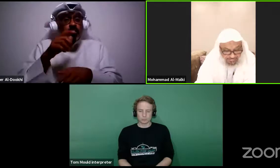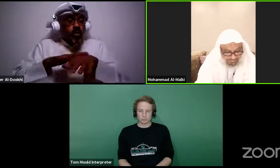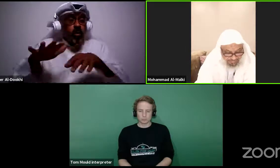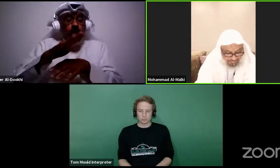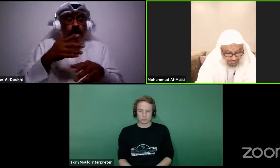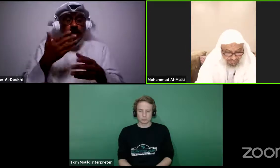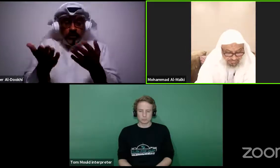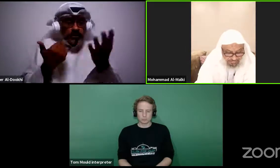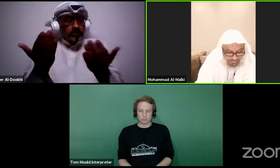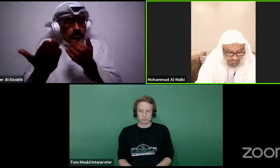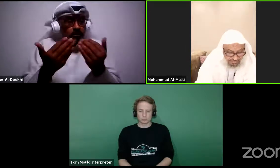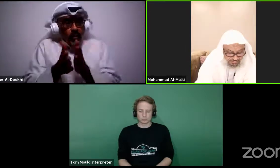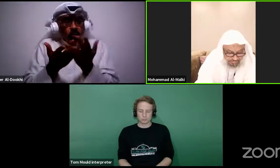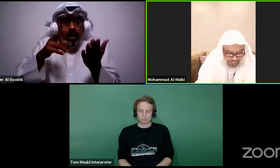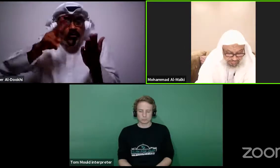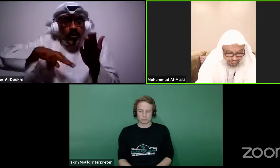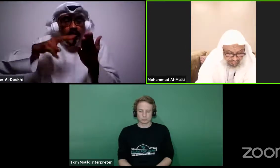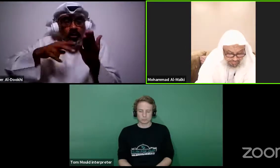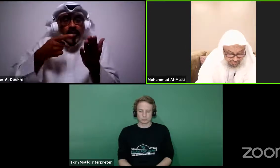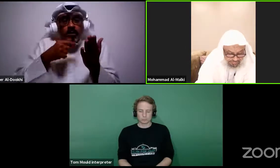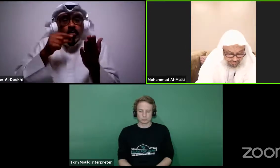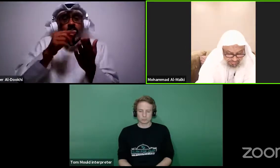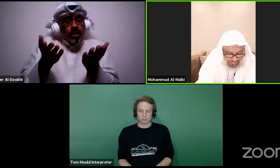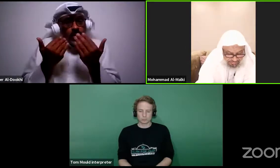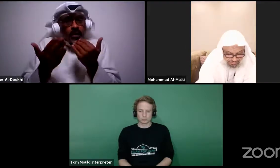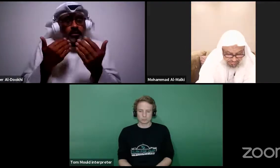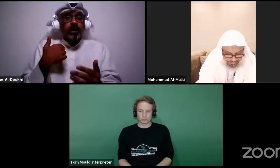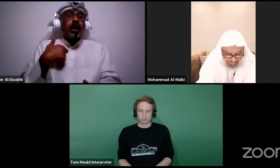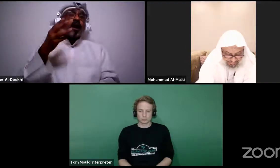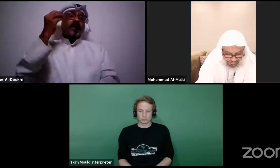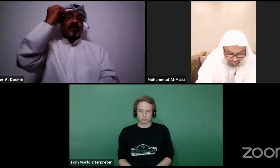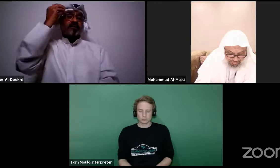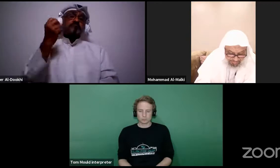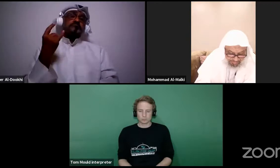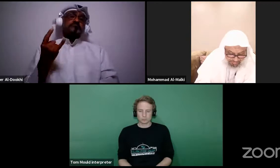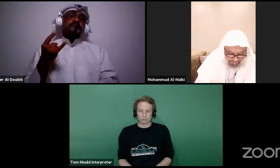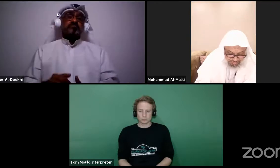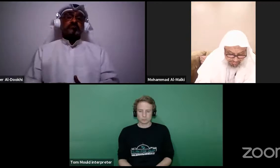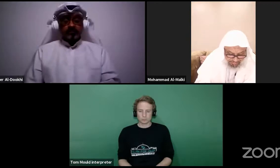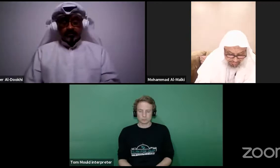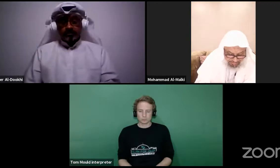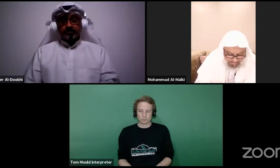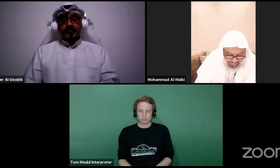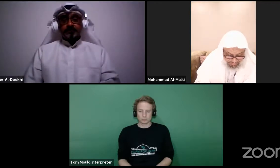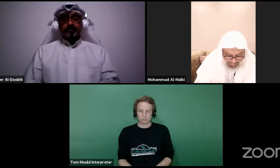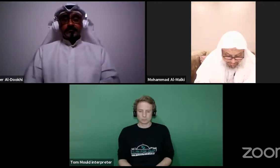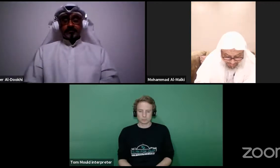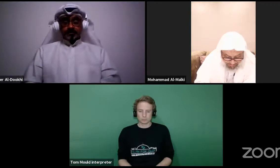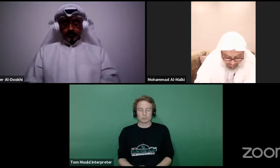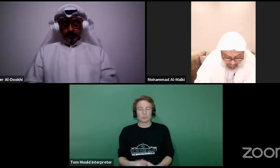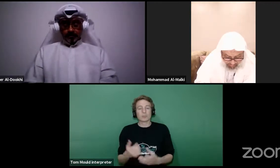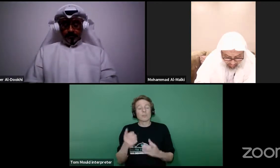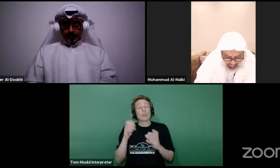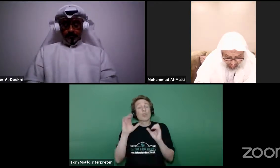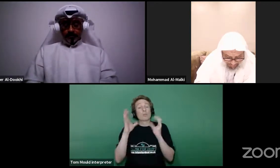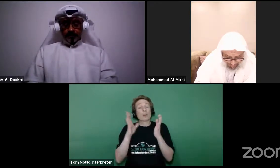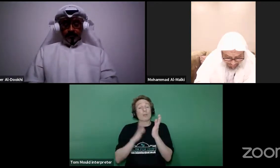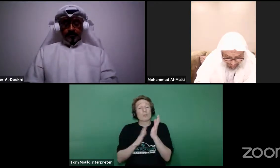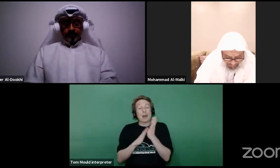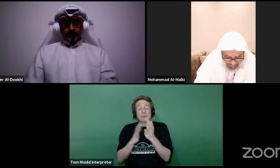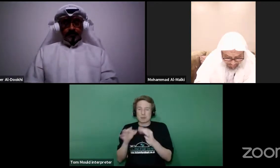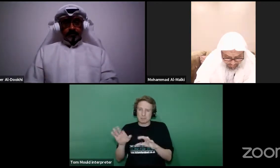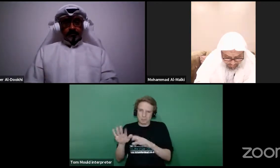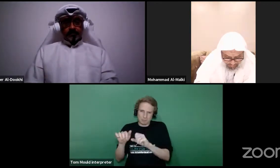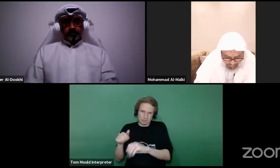القرآن. حفظكم الله شيخنا. نعم مفهوم الآن. And the Prophet, peace and blessings be upon him, he used to encourage